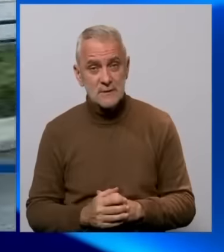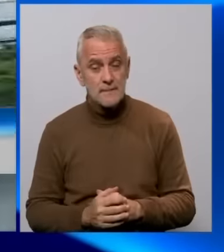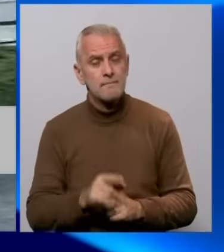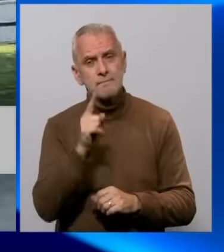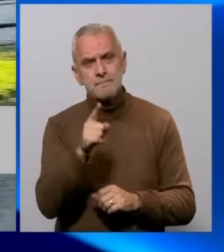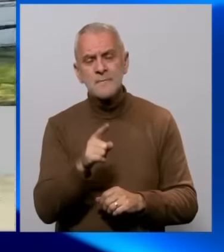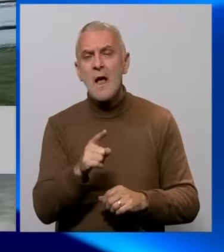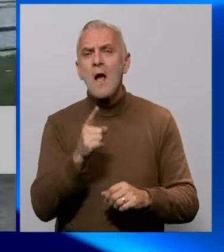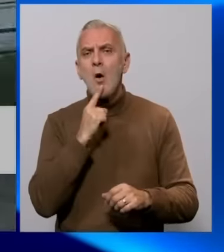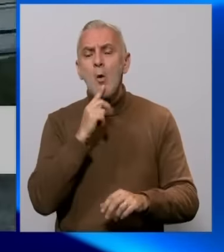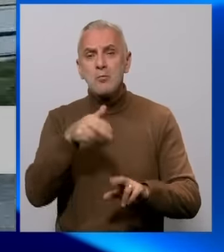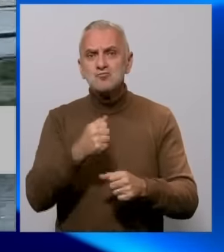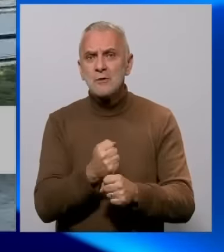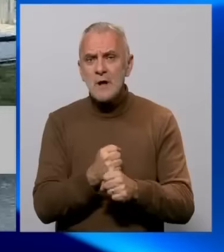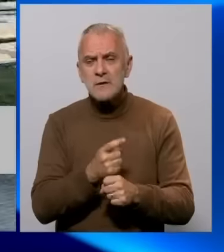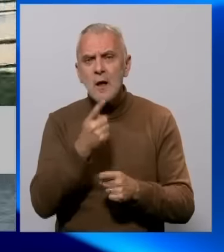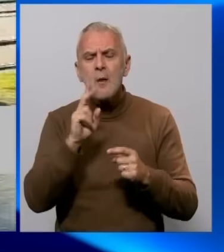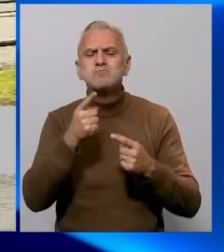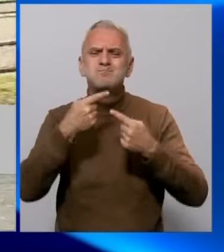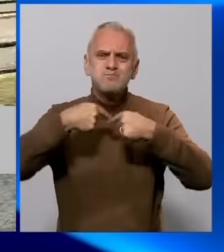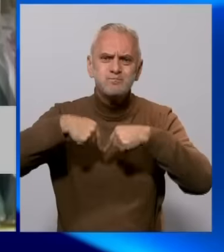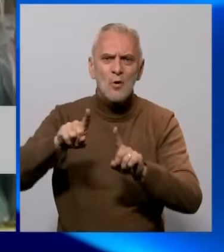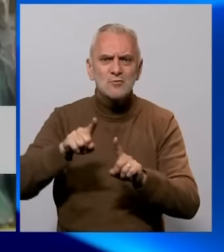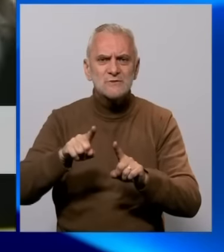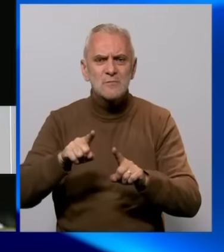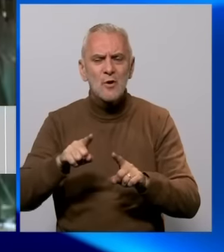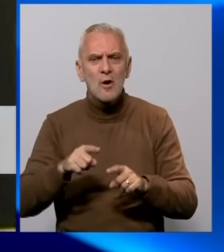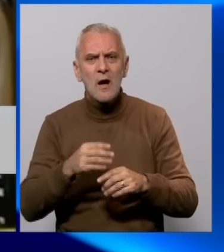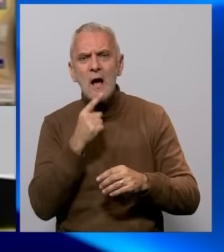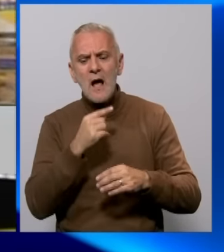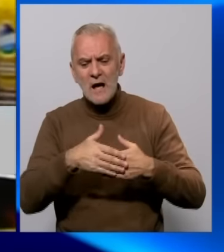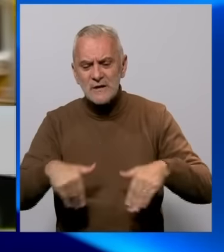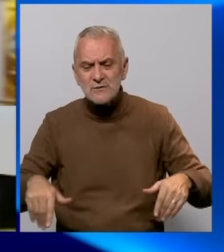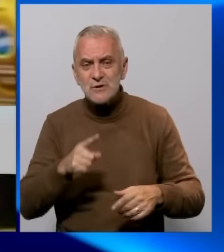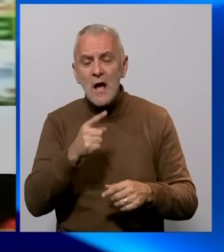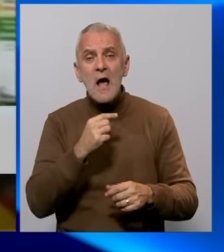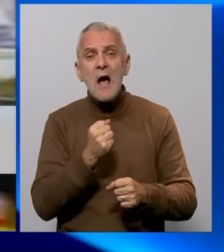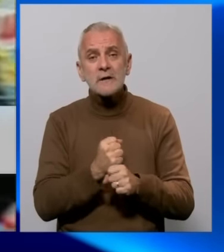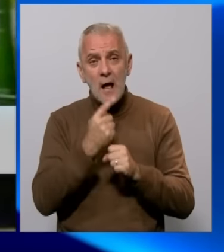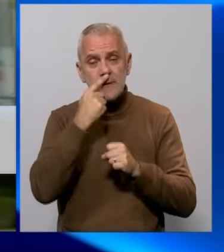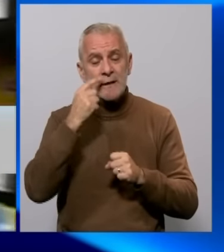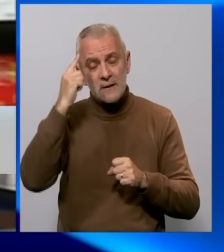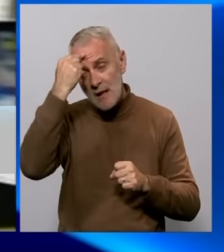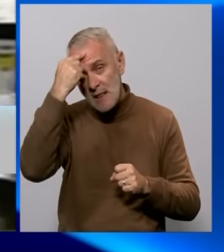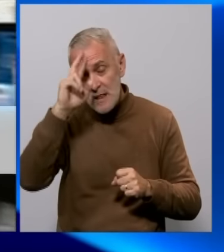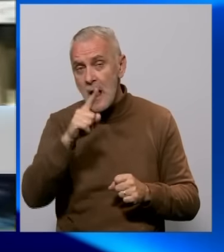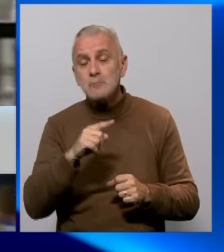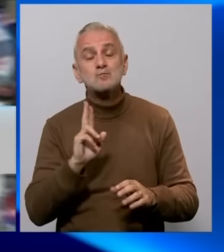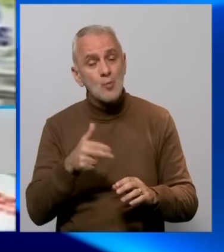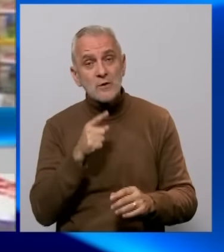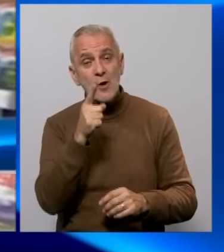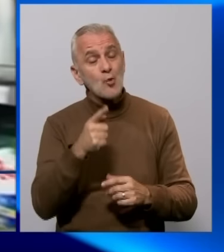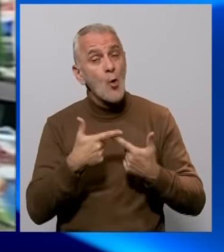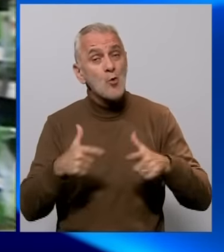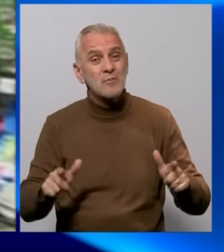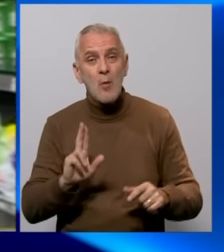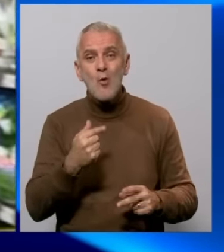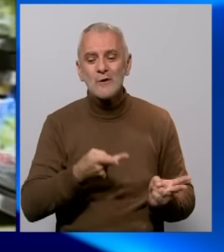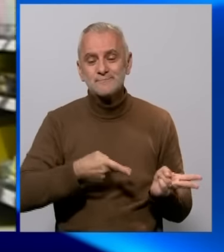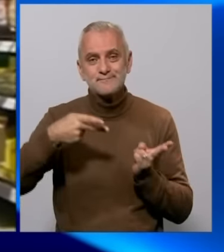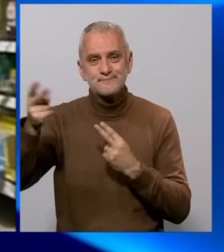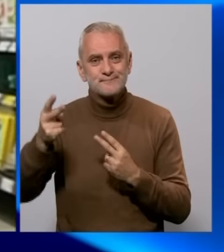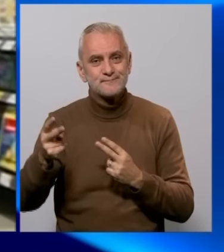od primjene zakona mogu biti specifične pogranične sredine kojima je rad nedjeljom neophodan, ali za takvo odobrenje vladi moraju